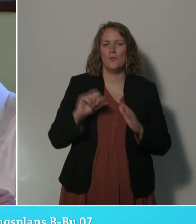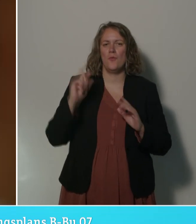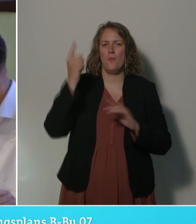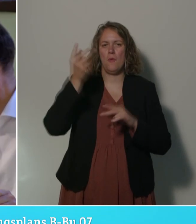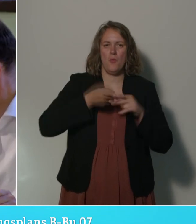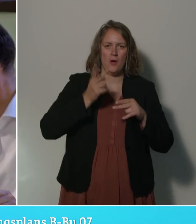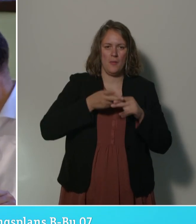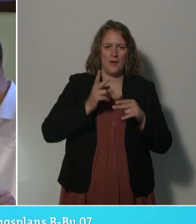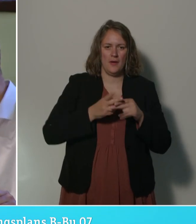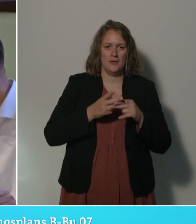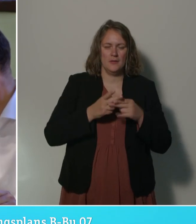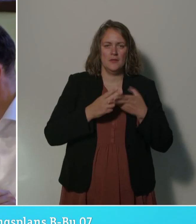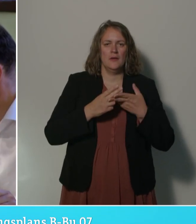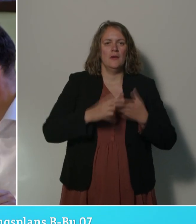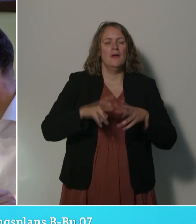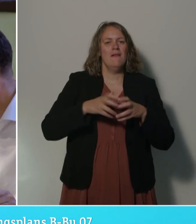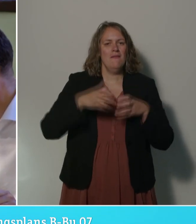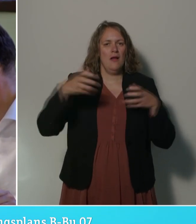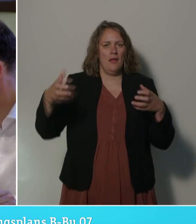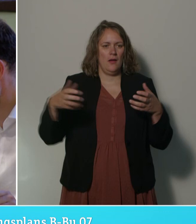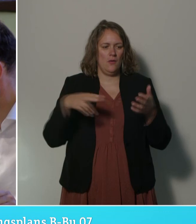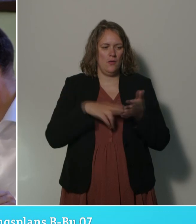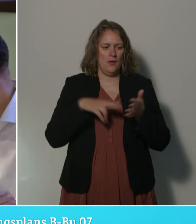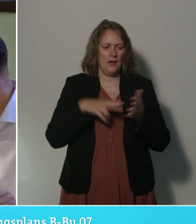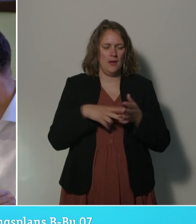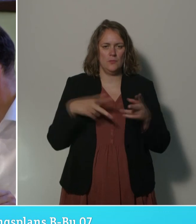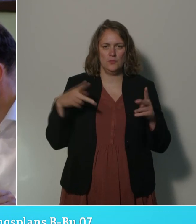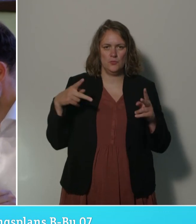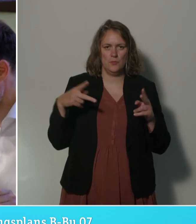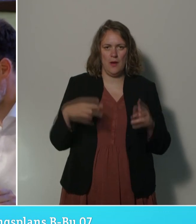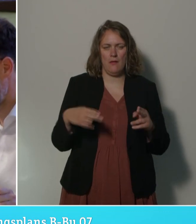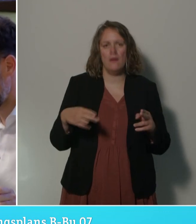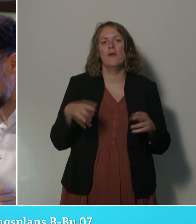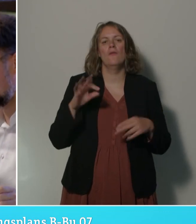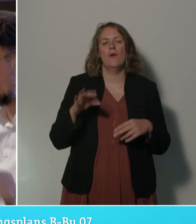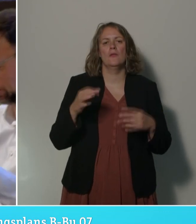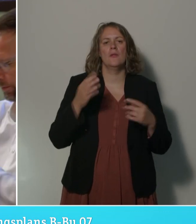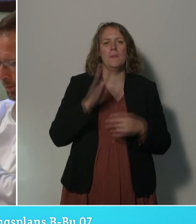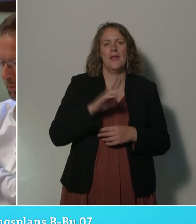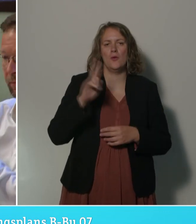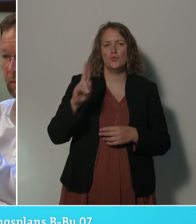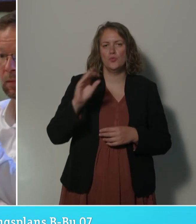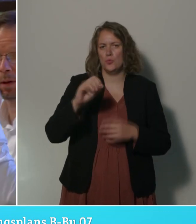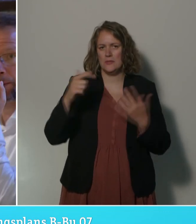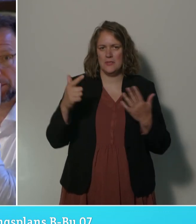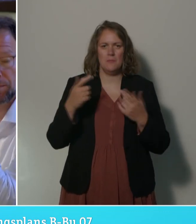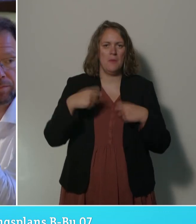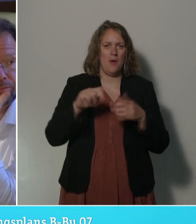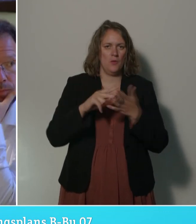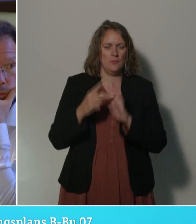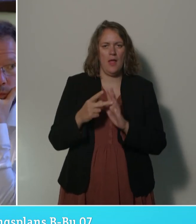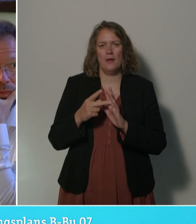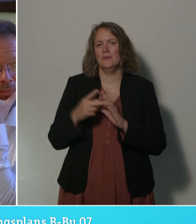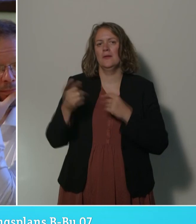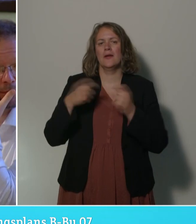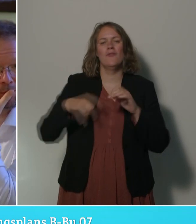der Veränderungssperre im Geltungsbereich des in Aufstellung befindlichen Bebauungsplanes B, BU 07, Gewerbeflächen südlich